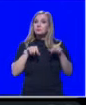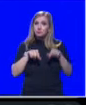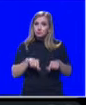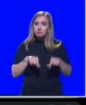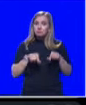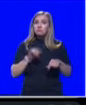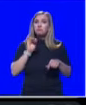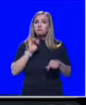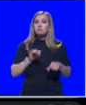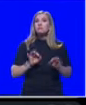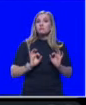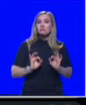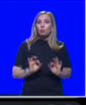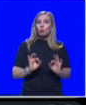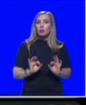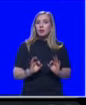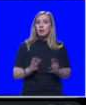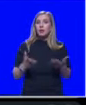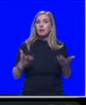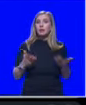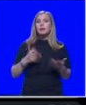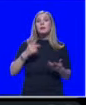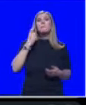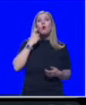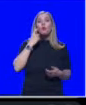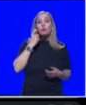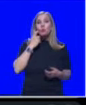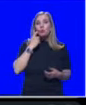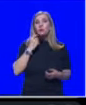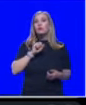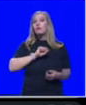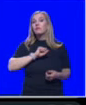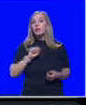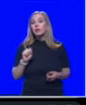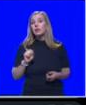в това да бъде убеден и Бойко Борисов, и